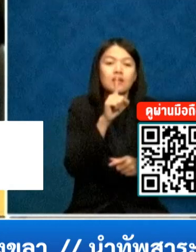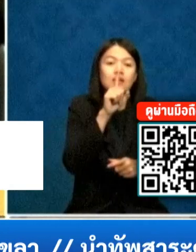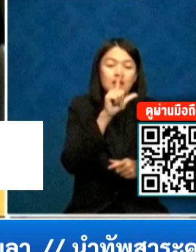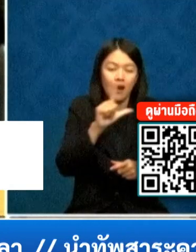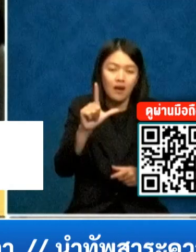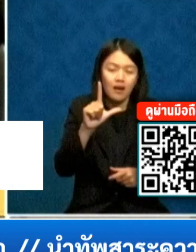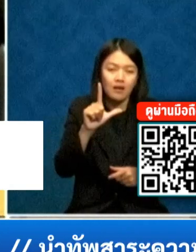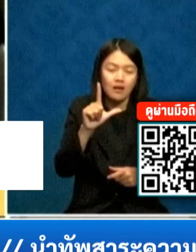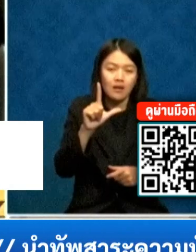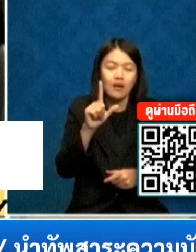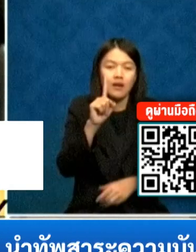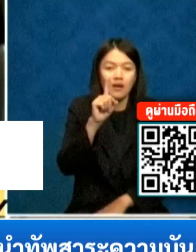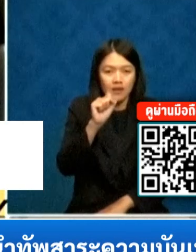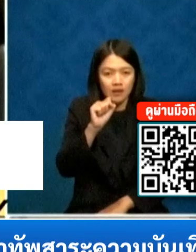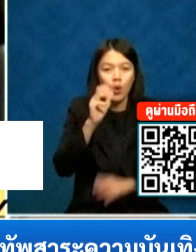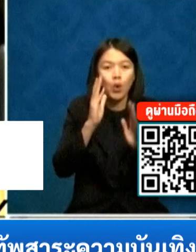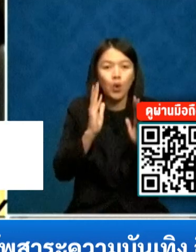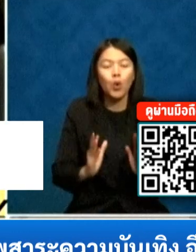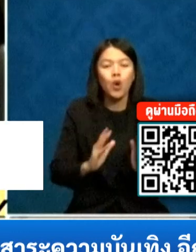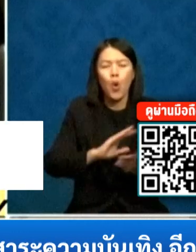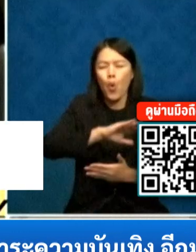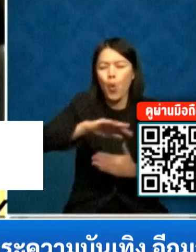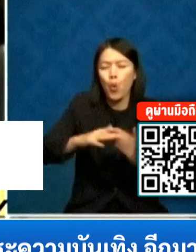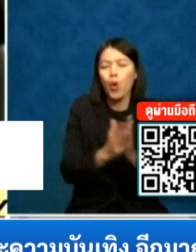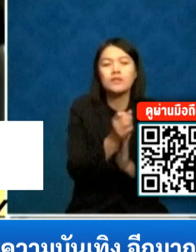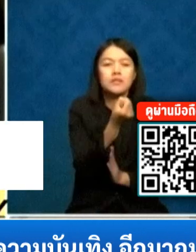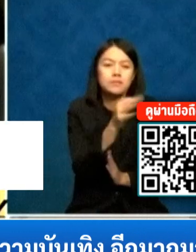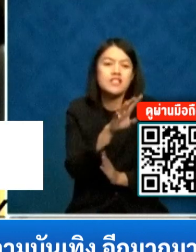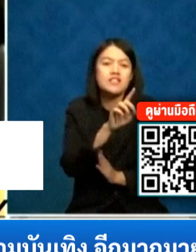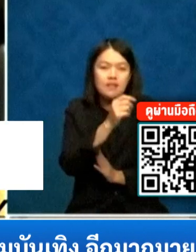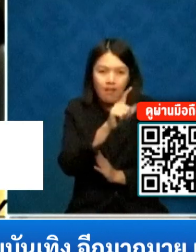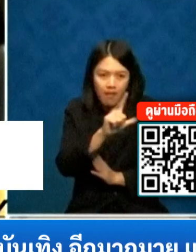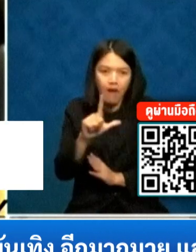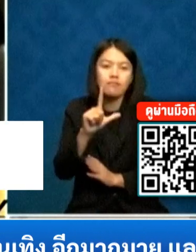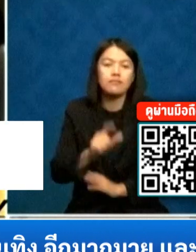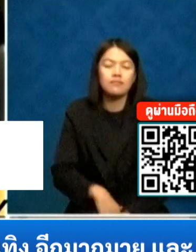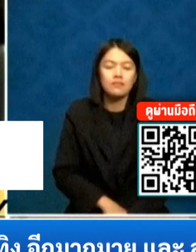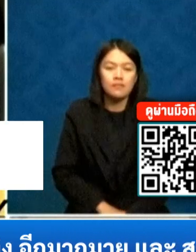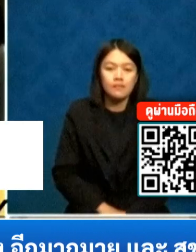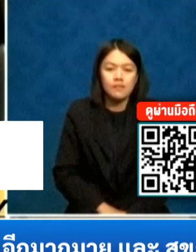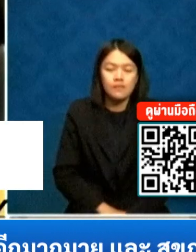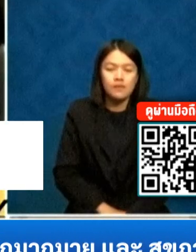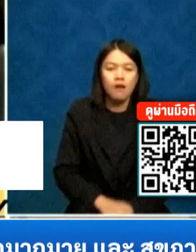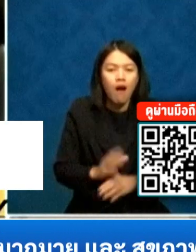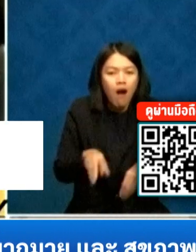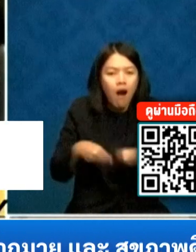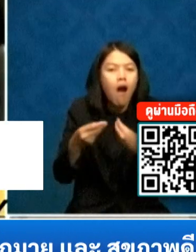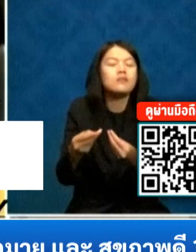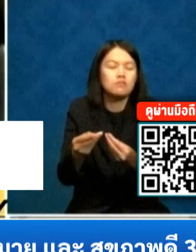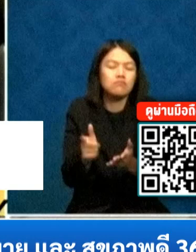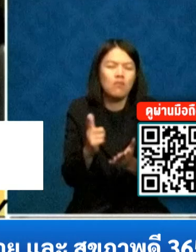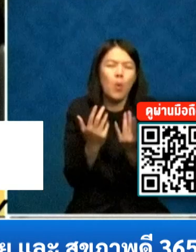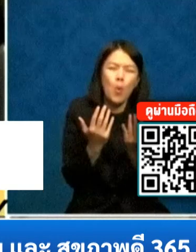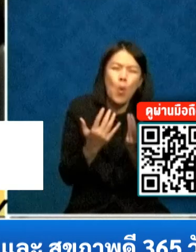น1แสนคนรวม14ล้านคนนี่แหละครับที่เขารอคอย